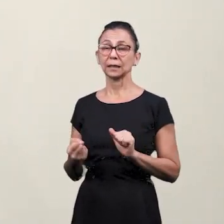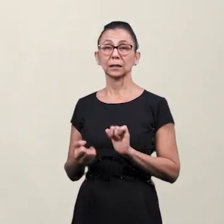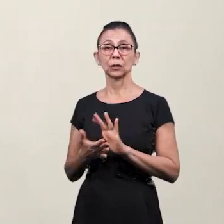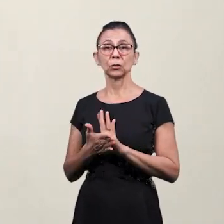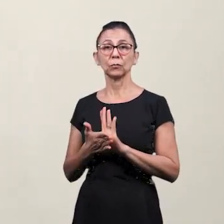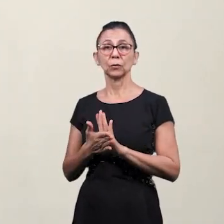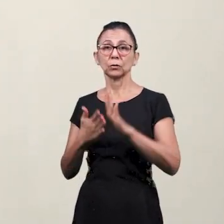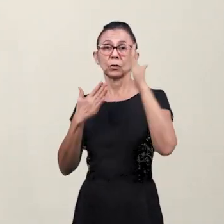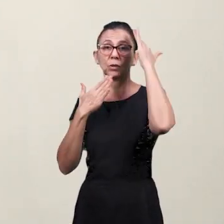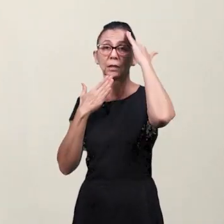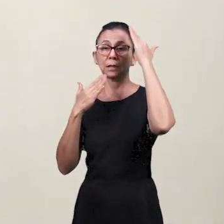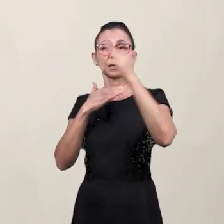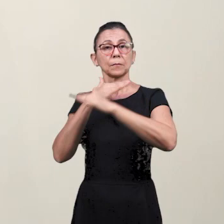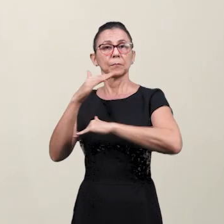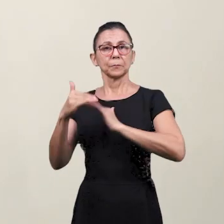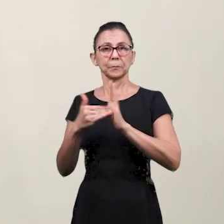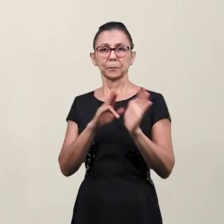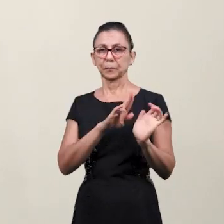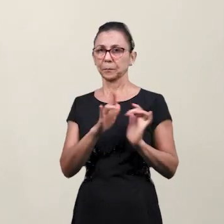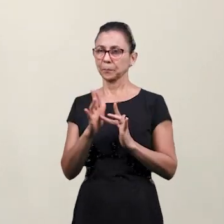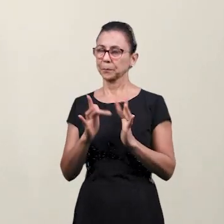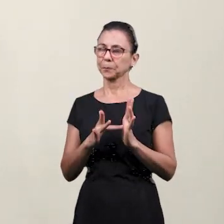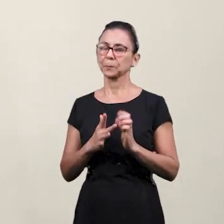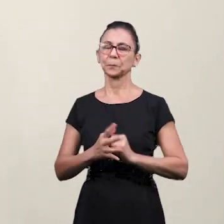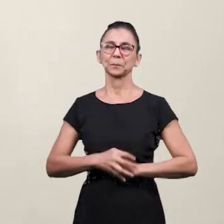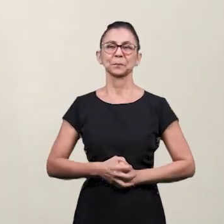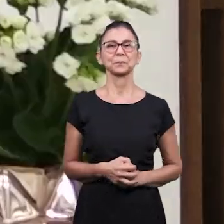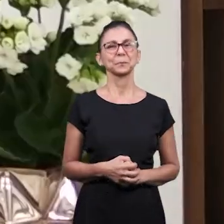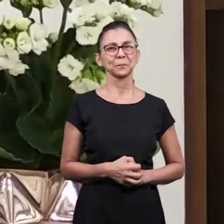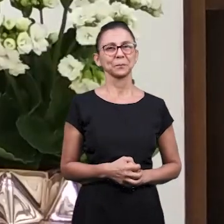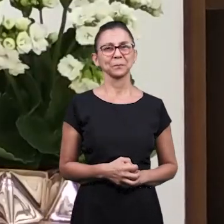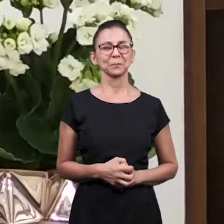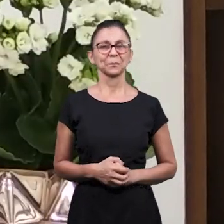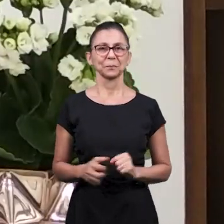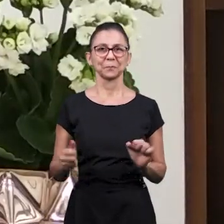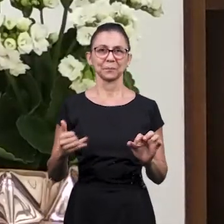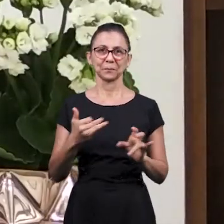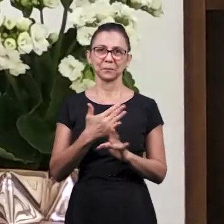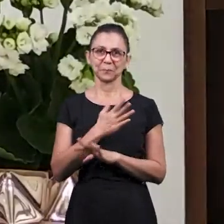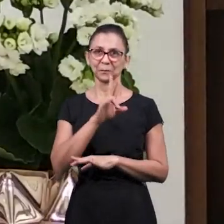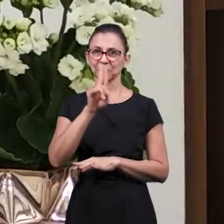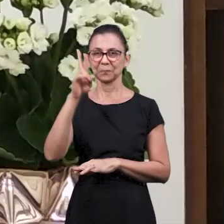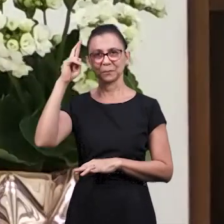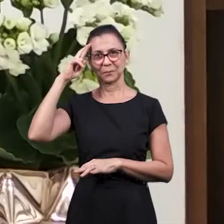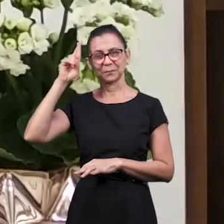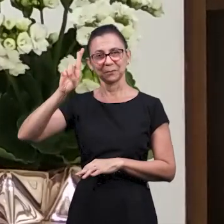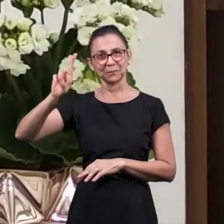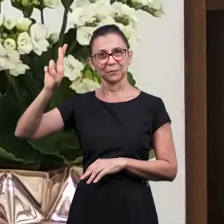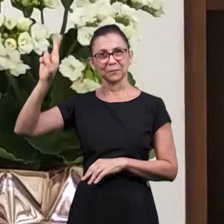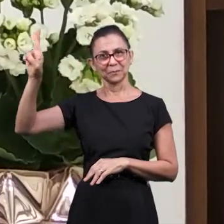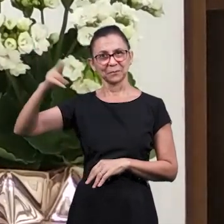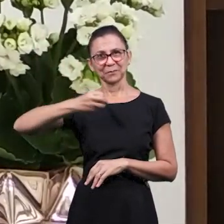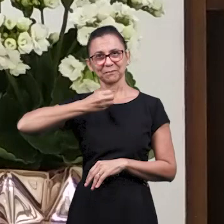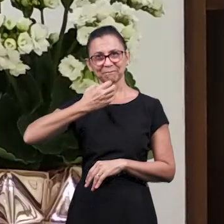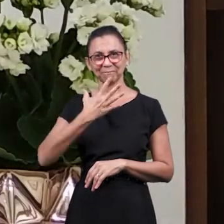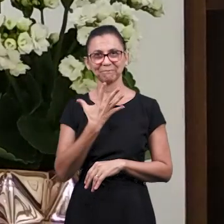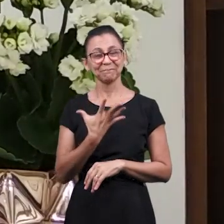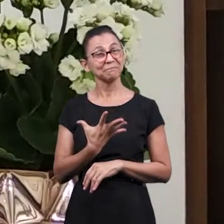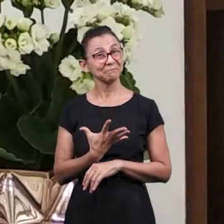за все блага, которые Ты уже даровал нам во имя Иисуса. Аминь. Слава имени нашего